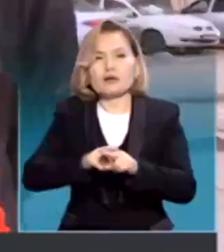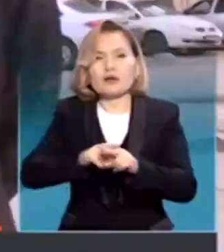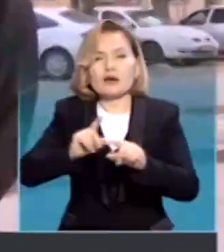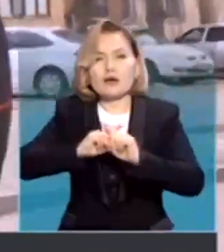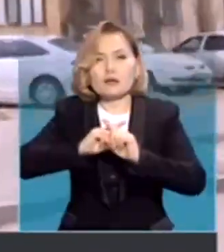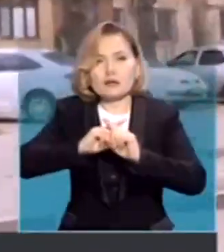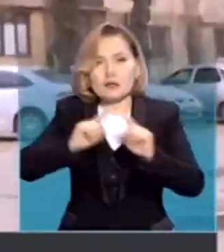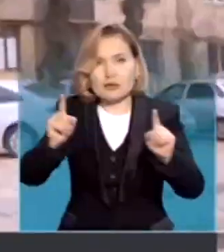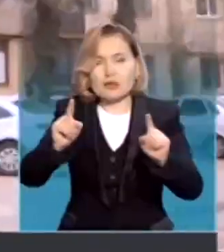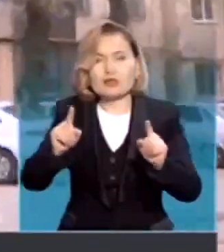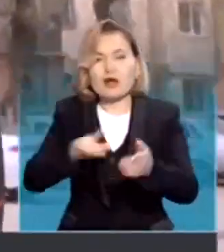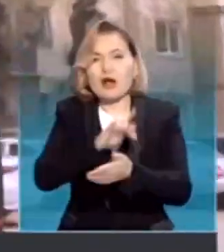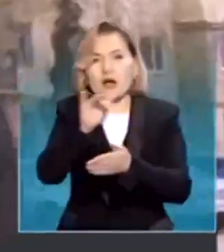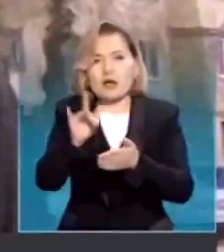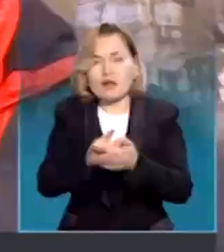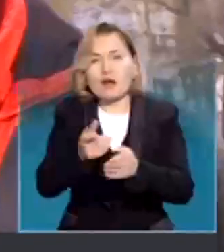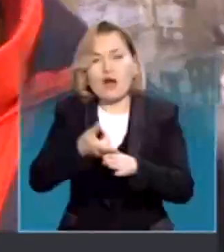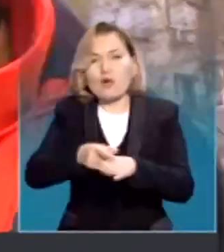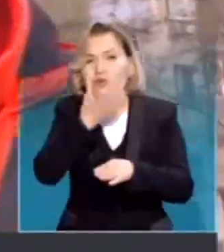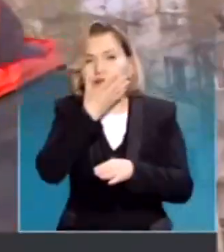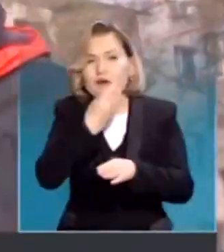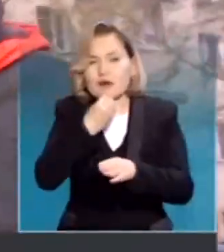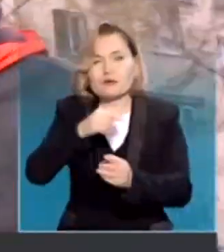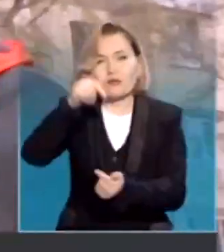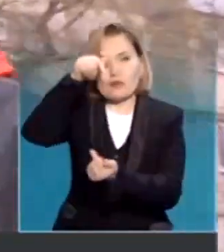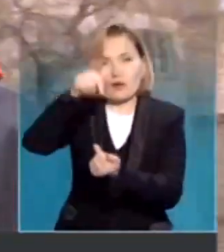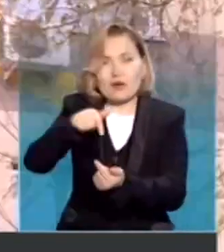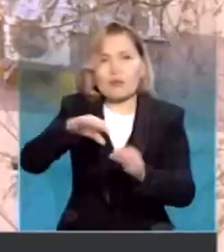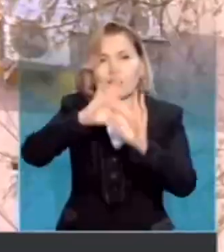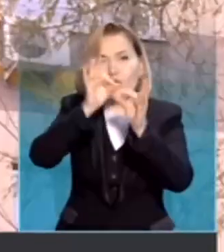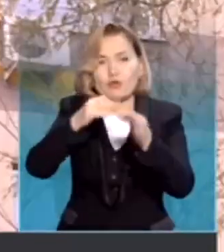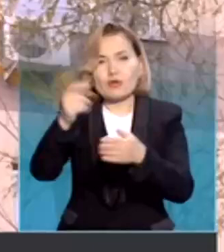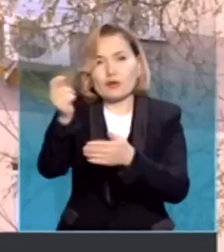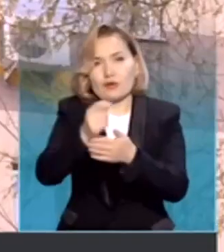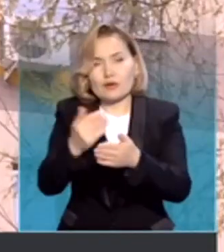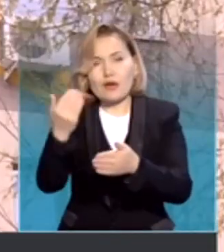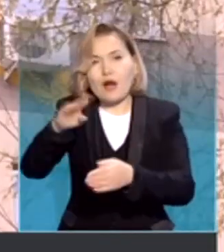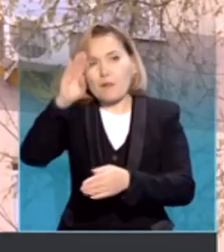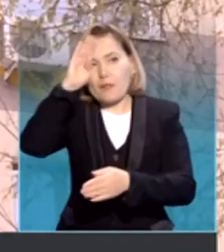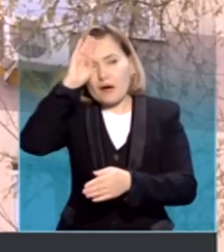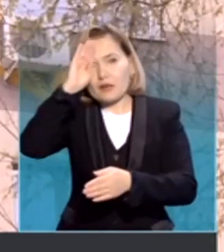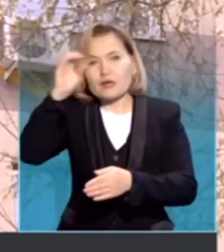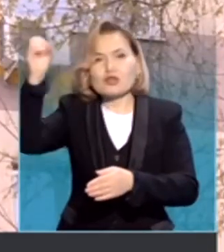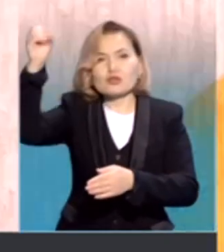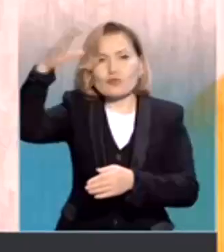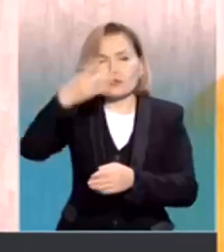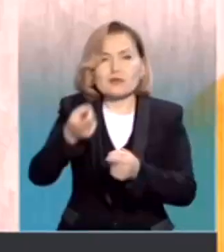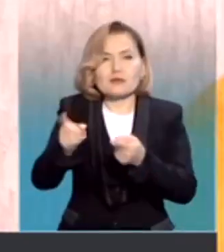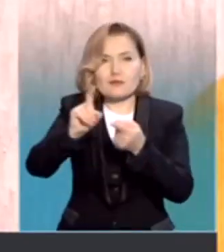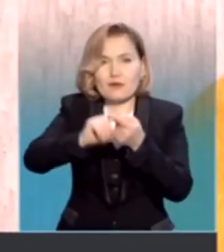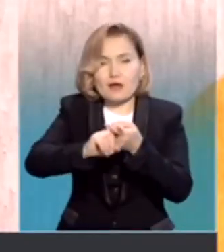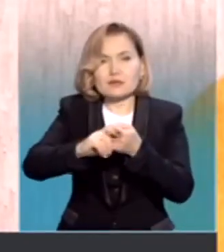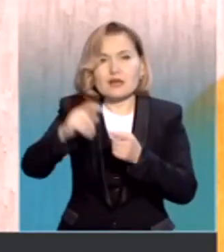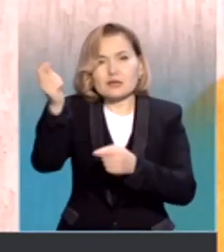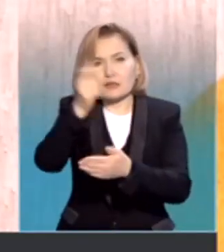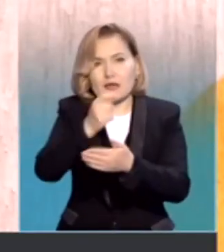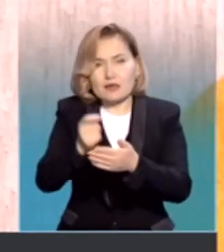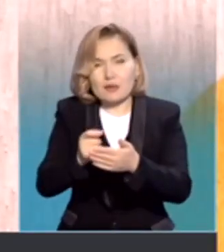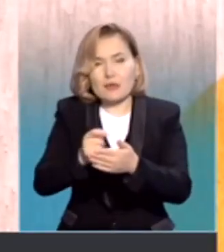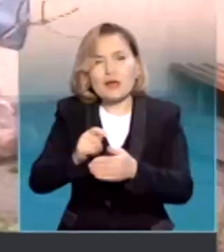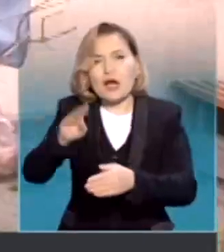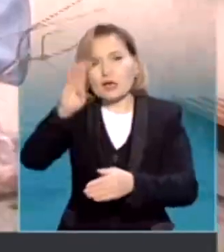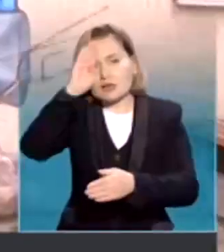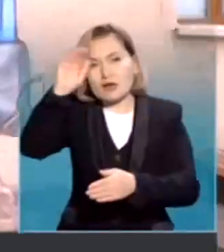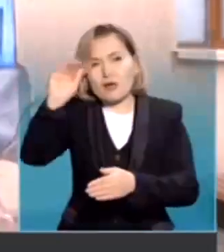бұл қалаға бір сән кіргізетін, кәдімгідей бір өнер туындысы сондай. Дәл осы мурал өзіме қатты ұнайды. Осында бір кішкентай баланың